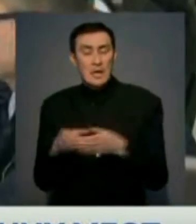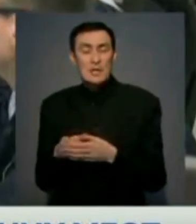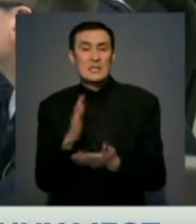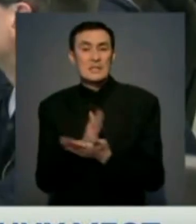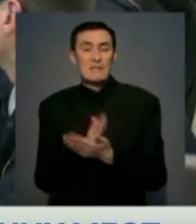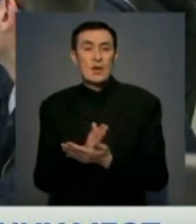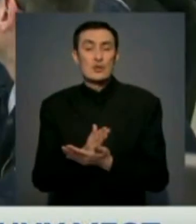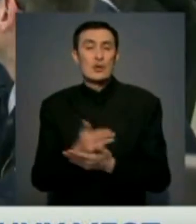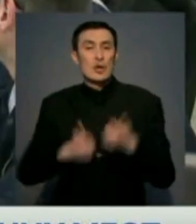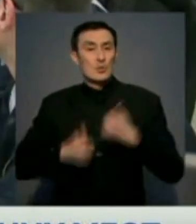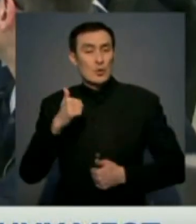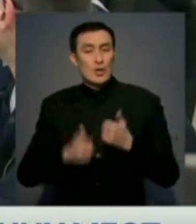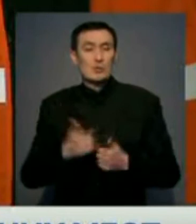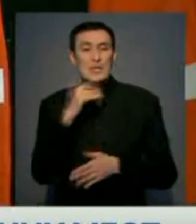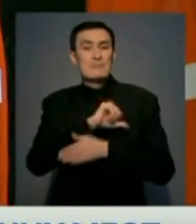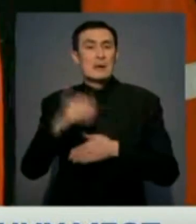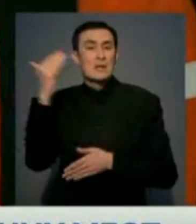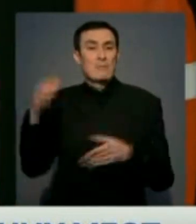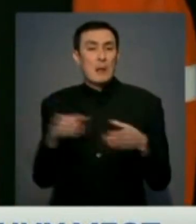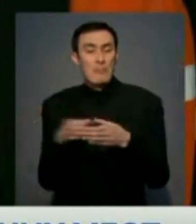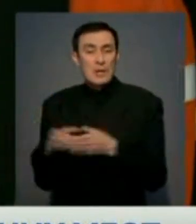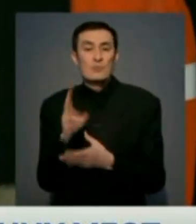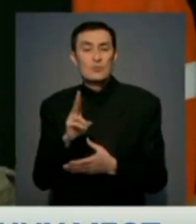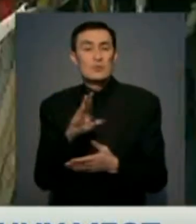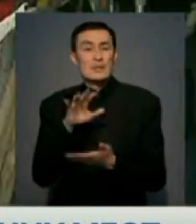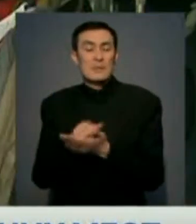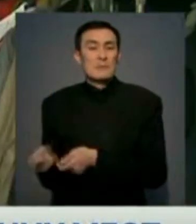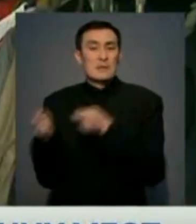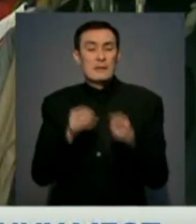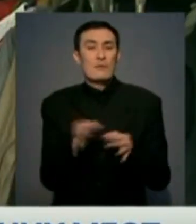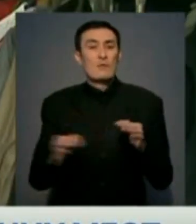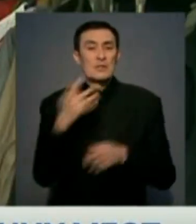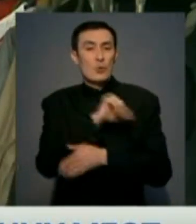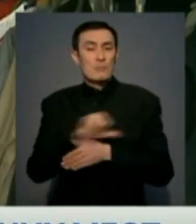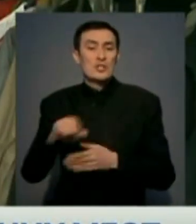составляют серьезную конкуренцию импортерам, занимающимся поставкой в область